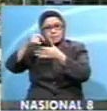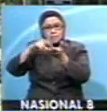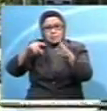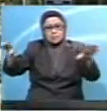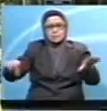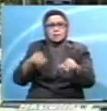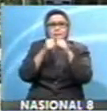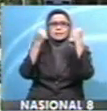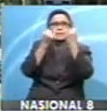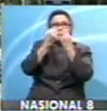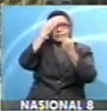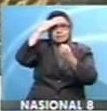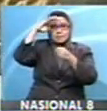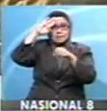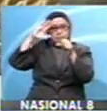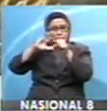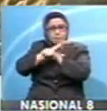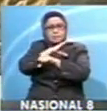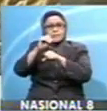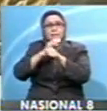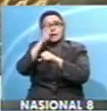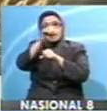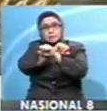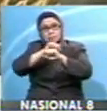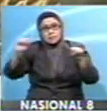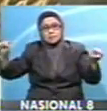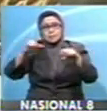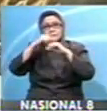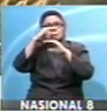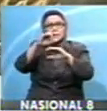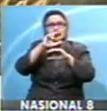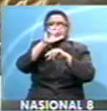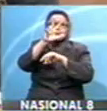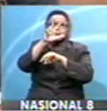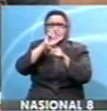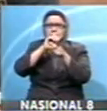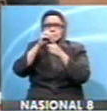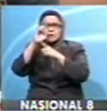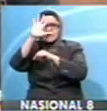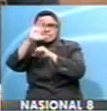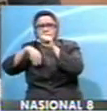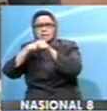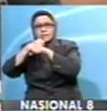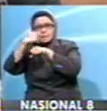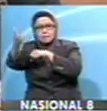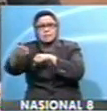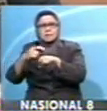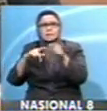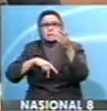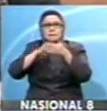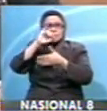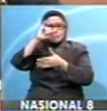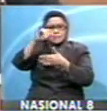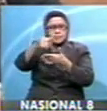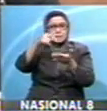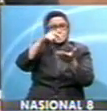Syarikat Bumiputera sepenuhnya ia dijangka siap sepenuhnya dalam tempoh hingga l tahun akan datang projek itu semuanya projek-projek